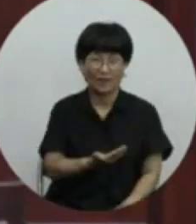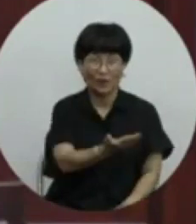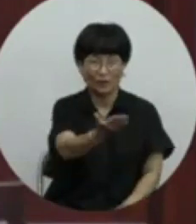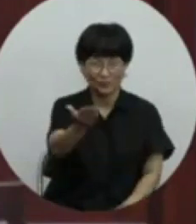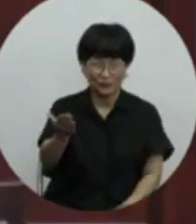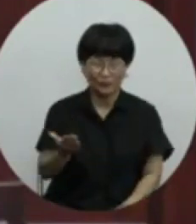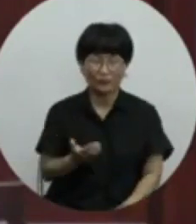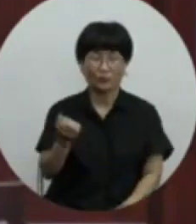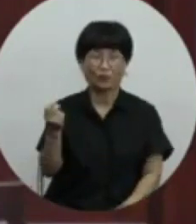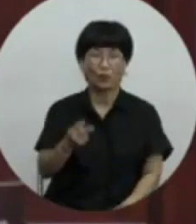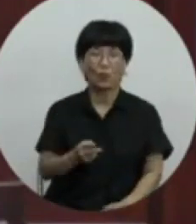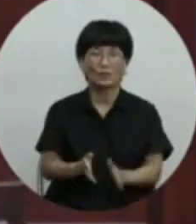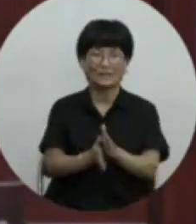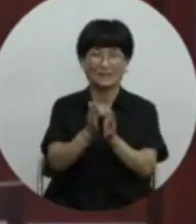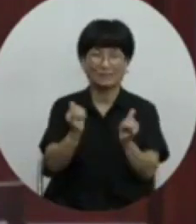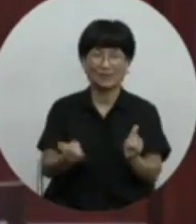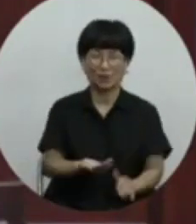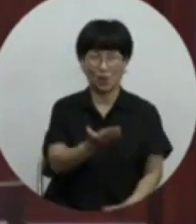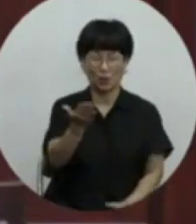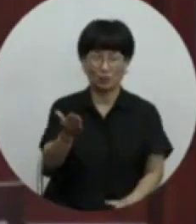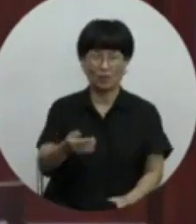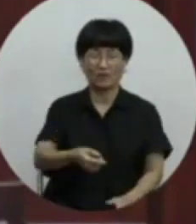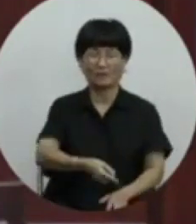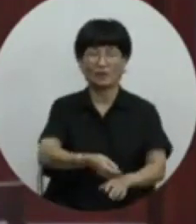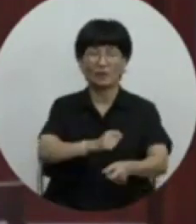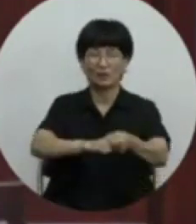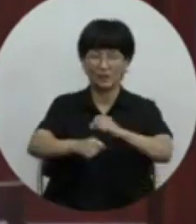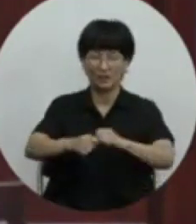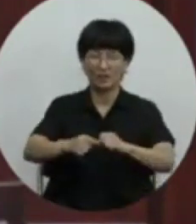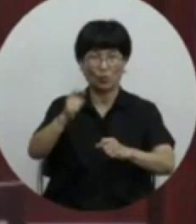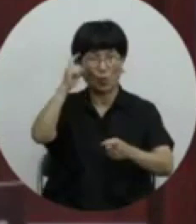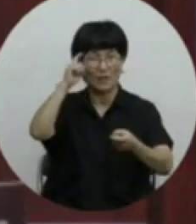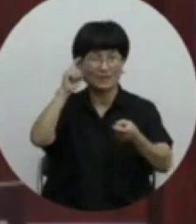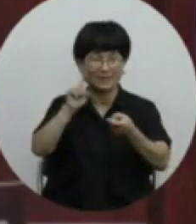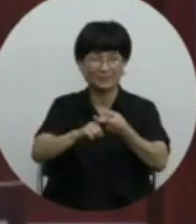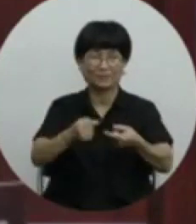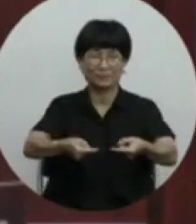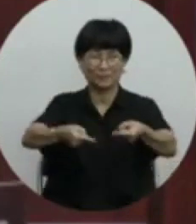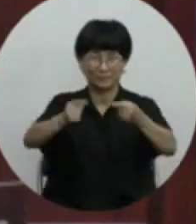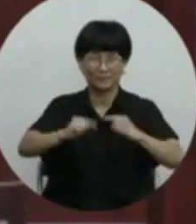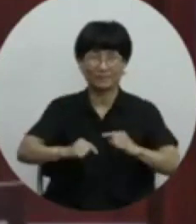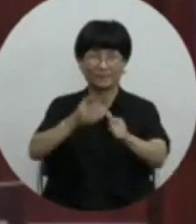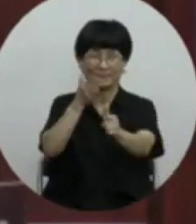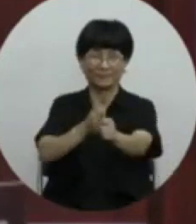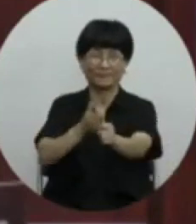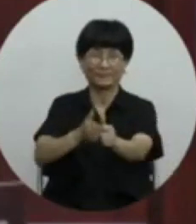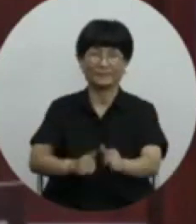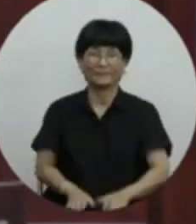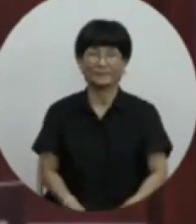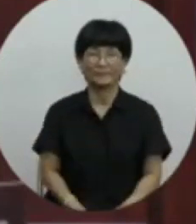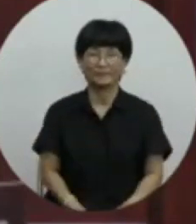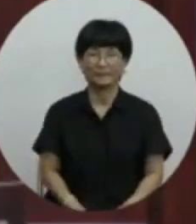공직자, 시민 여러분이 적극적인 관심과 참여를 당부드립니다.